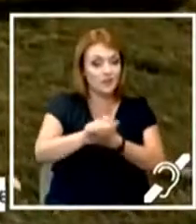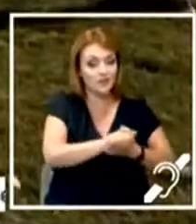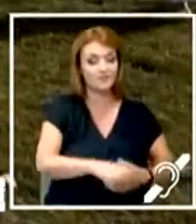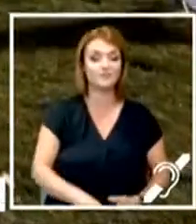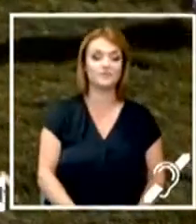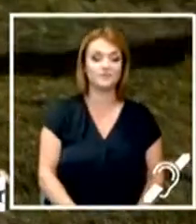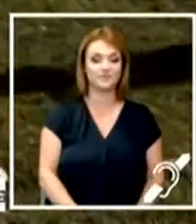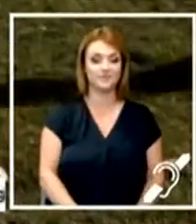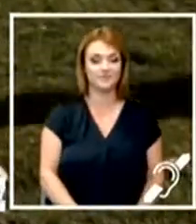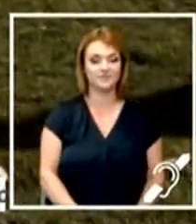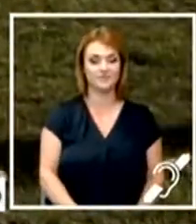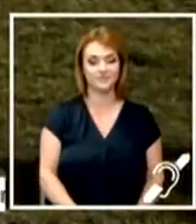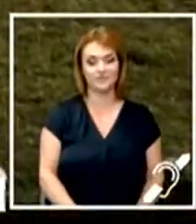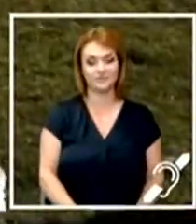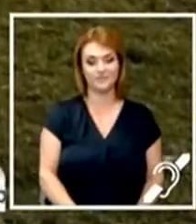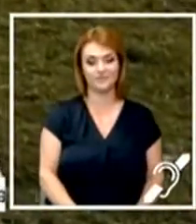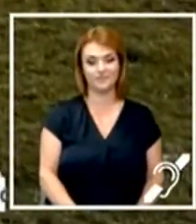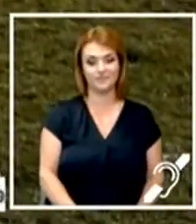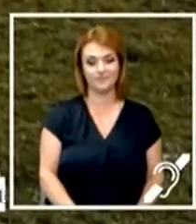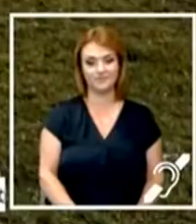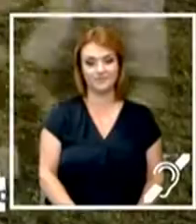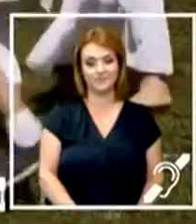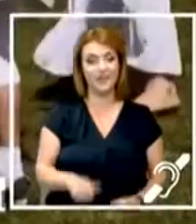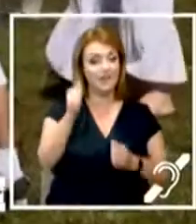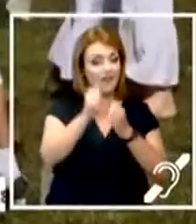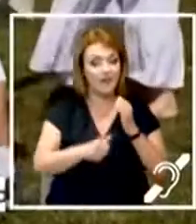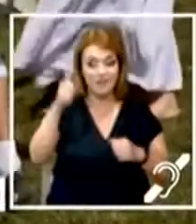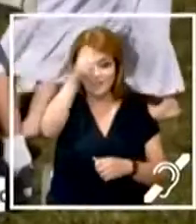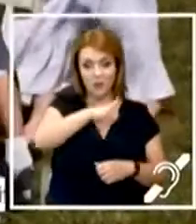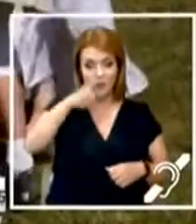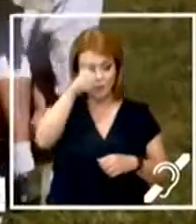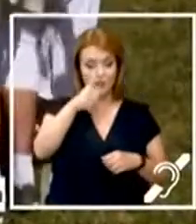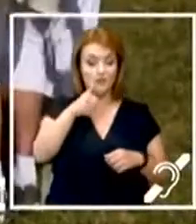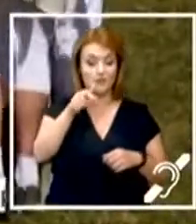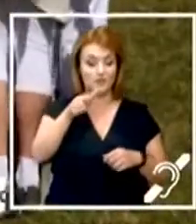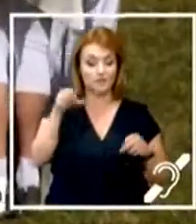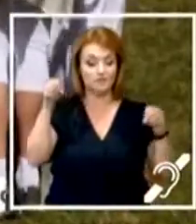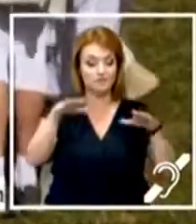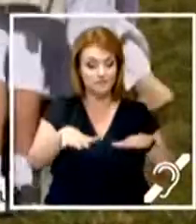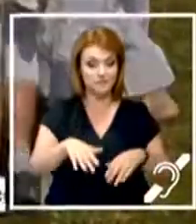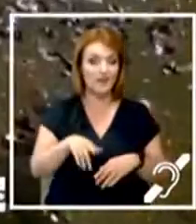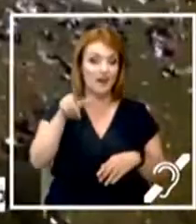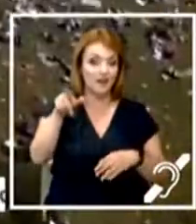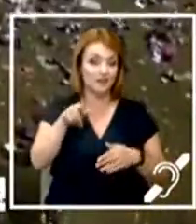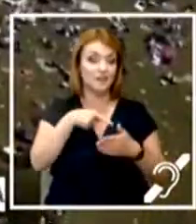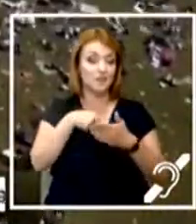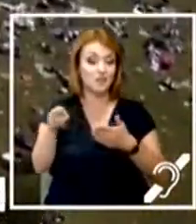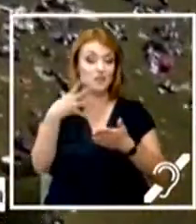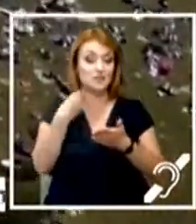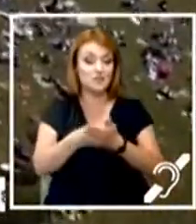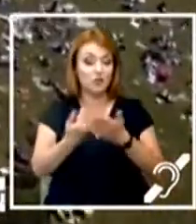pot reuni și își urmează ritualurile. În fiecare an, adepții grupării celebrează propriul an nou, care durează